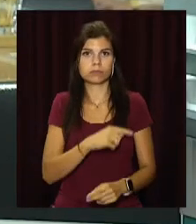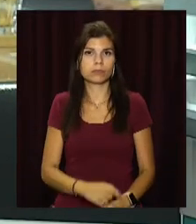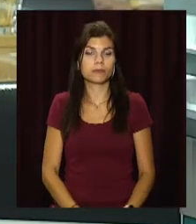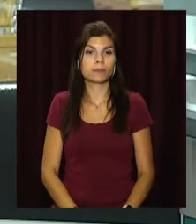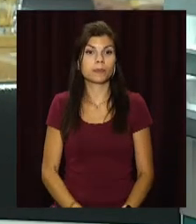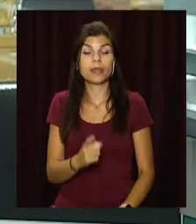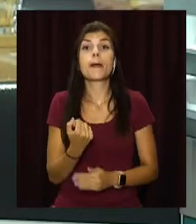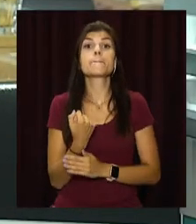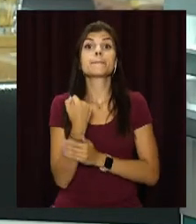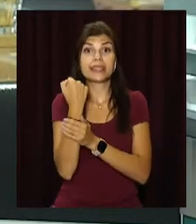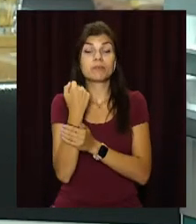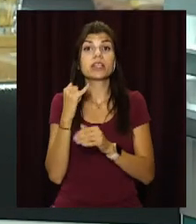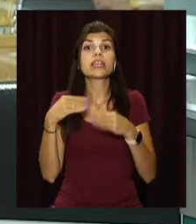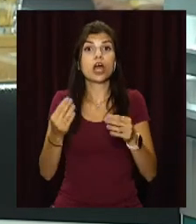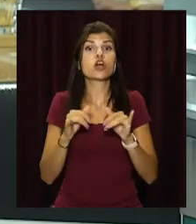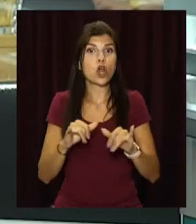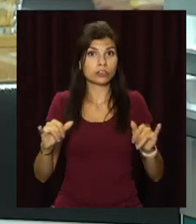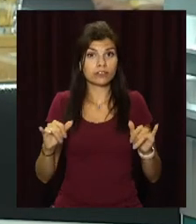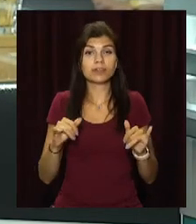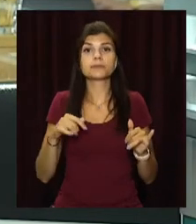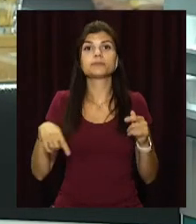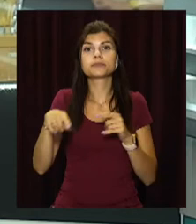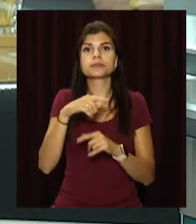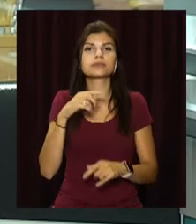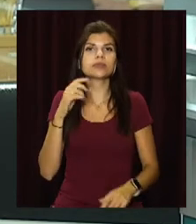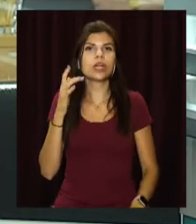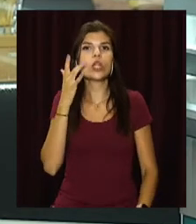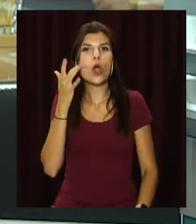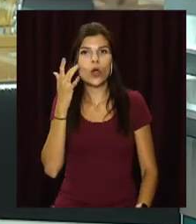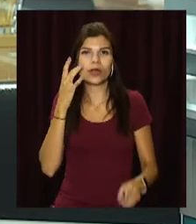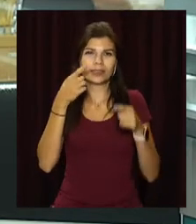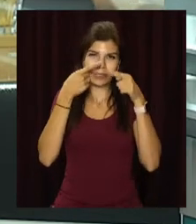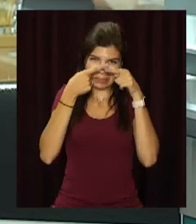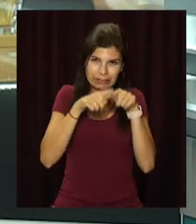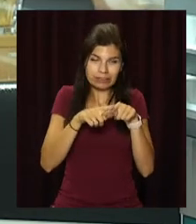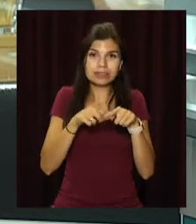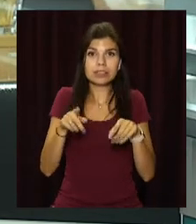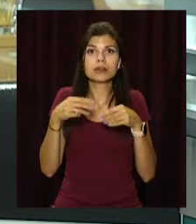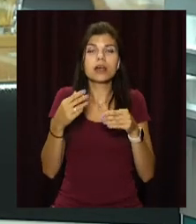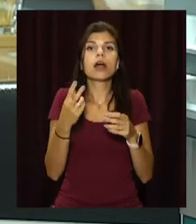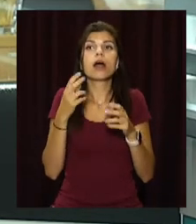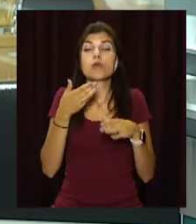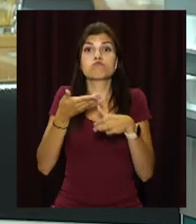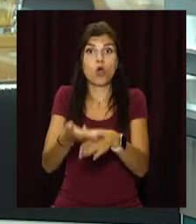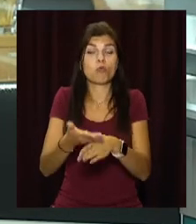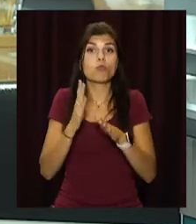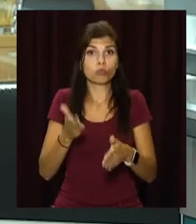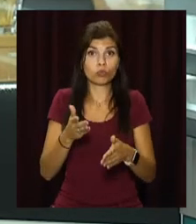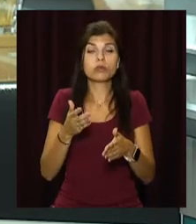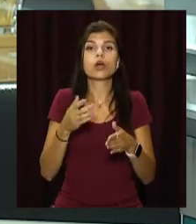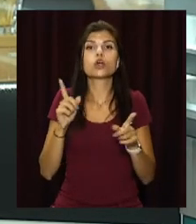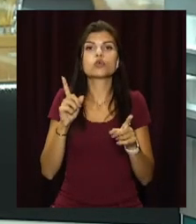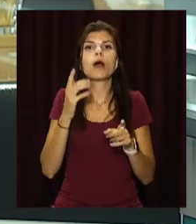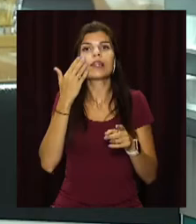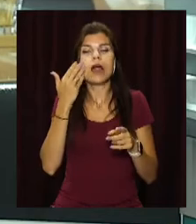Підтримати і дати поштовх для розвитку. У Дніпрі підприємствам легкої промисловості допомагатимуть знайти нові ринки збуту. Це обговорили за круглим